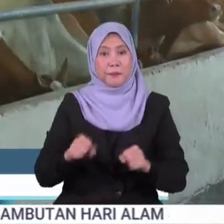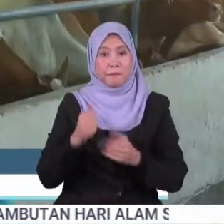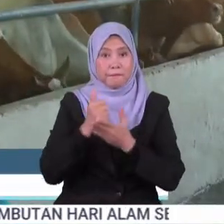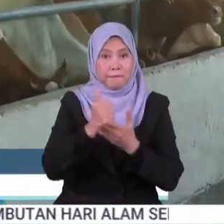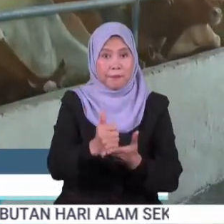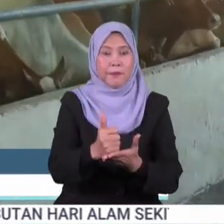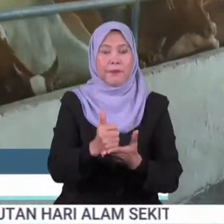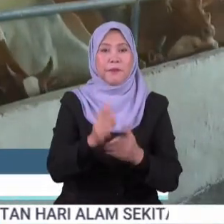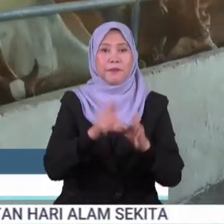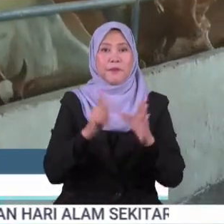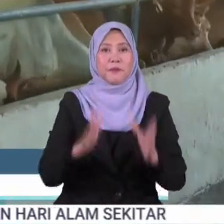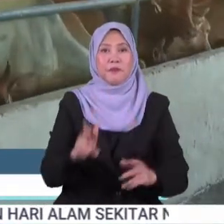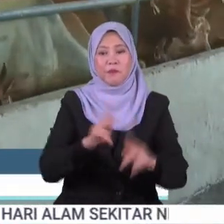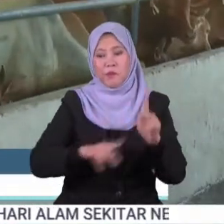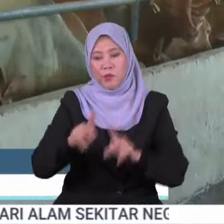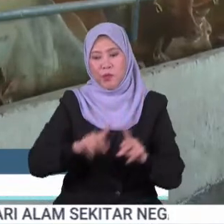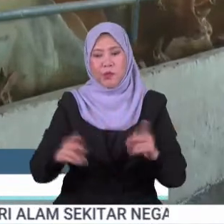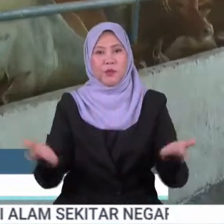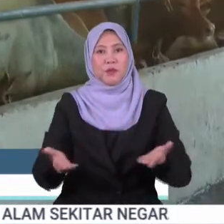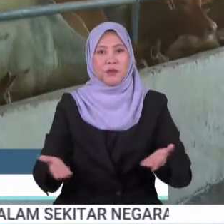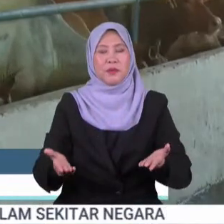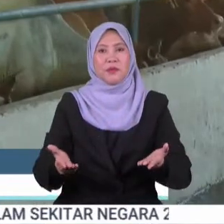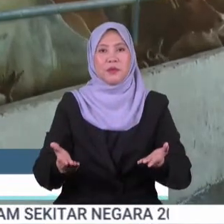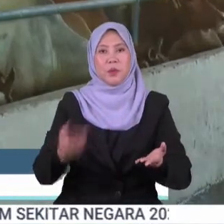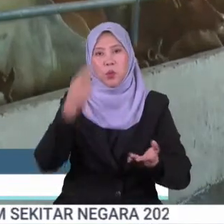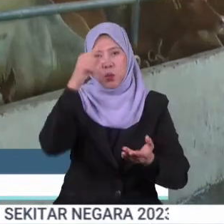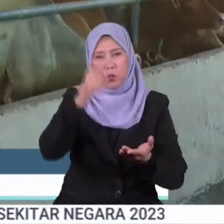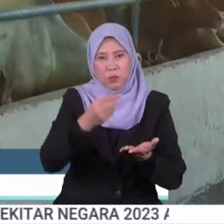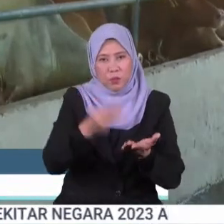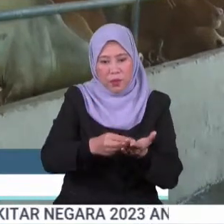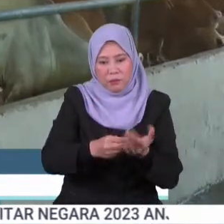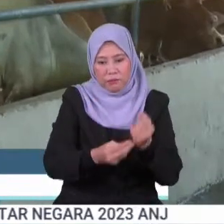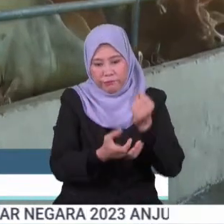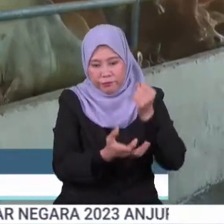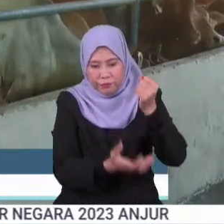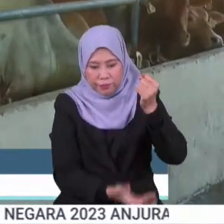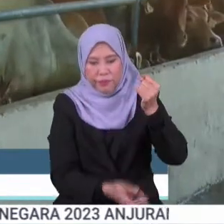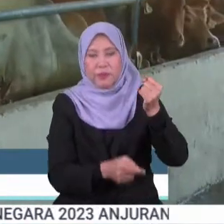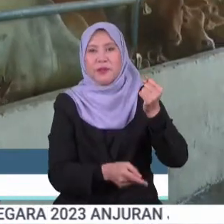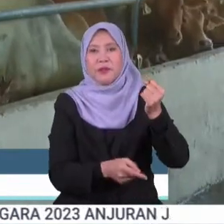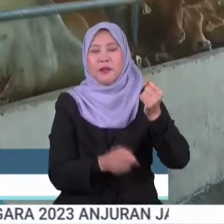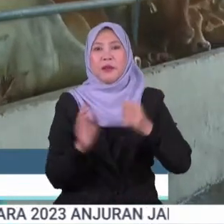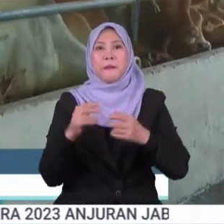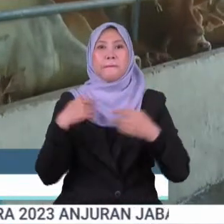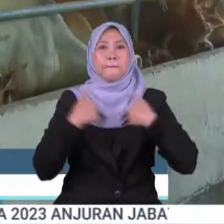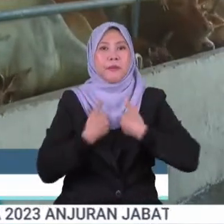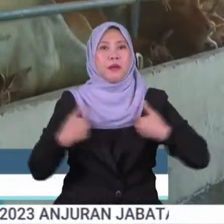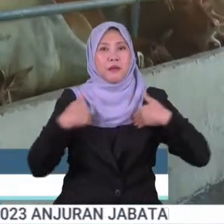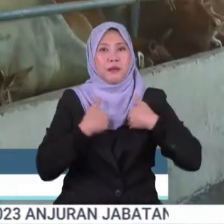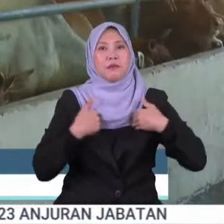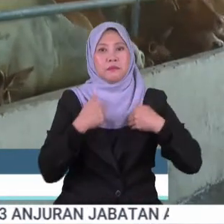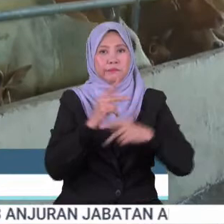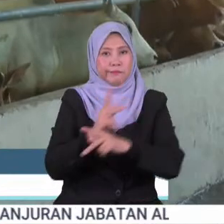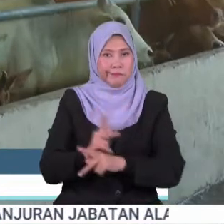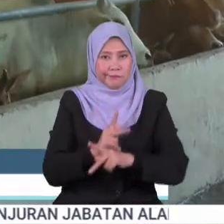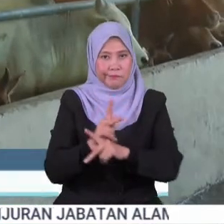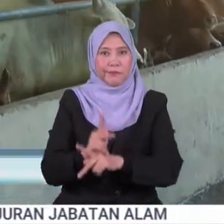untuk peserta-peserta penduduk-penduduk di sini untuk menjana pendapatan daripada segi ternakan dan